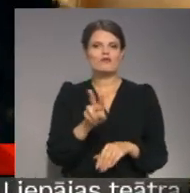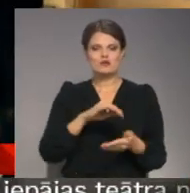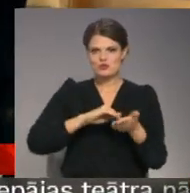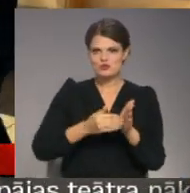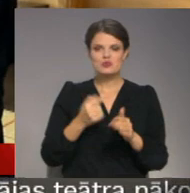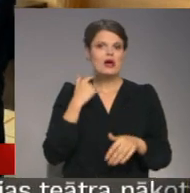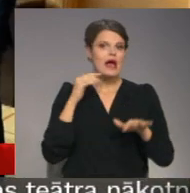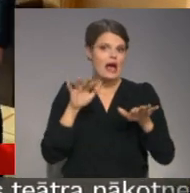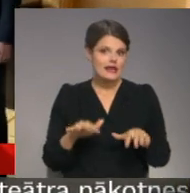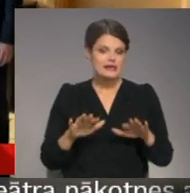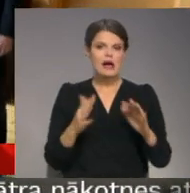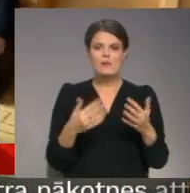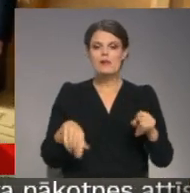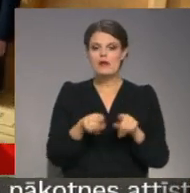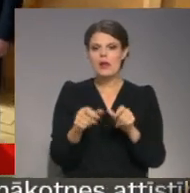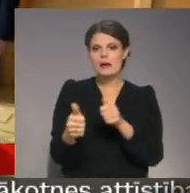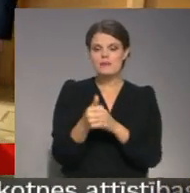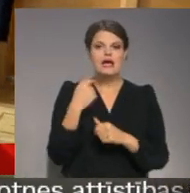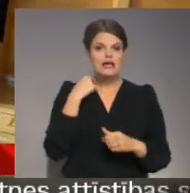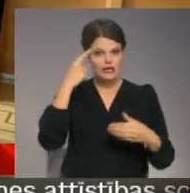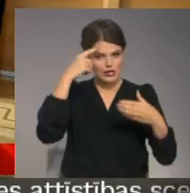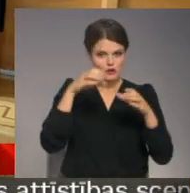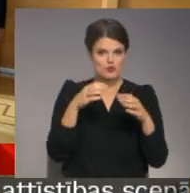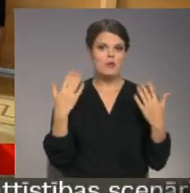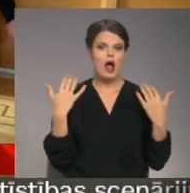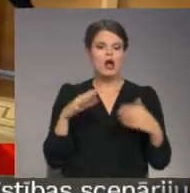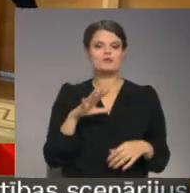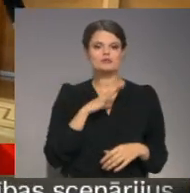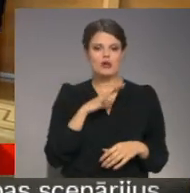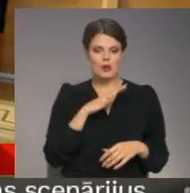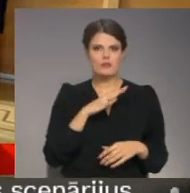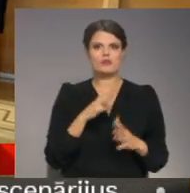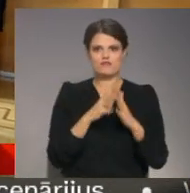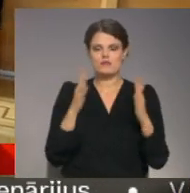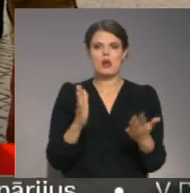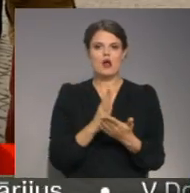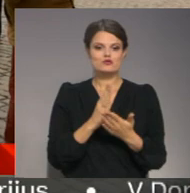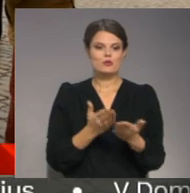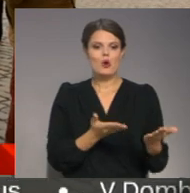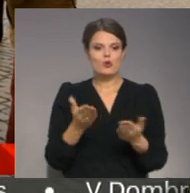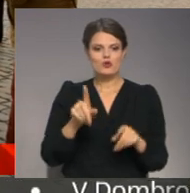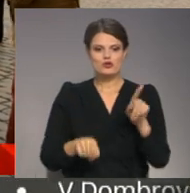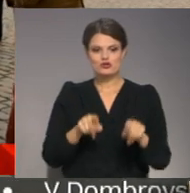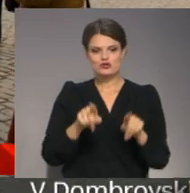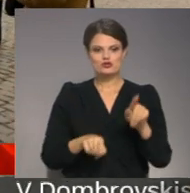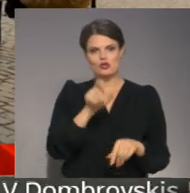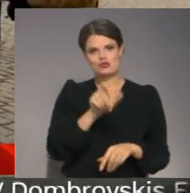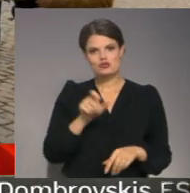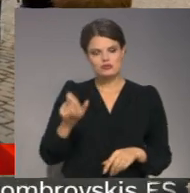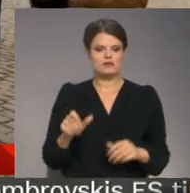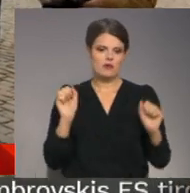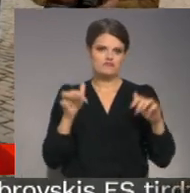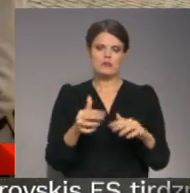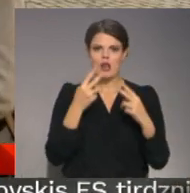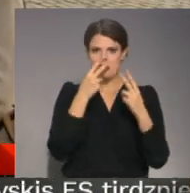Rīgā, bet arī pie Rīgas domas šeit ārpusē bija viens neliels notikums, tur daži cilvēki bija sanākuši, lai pievērstu jaunā